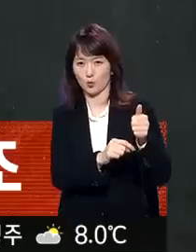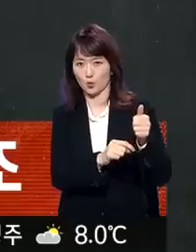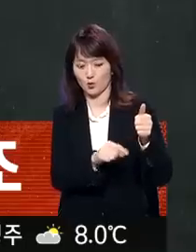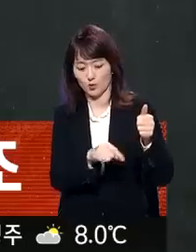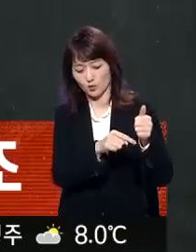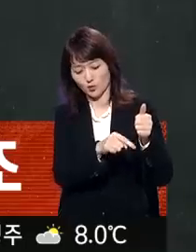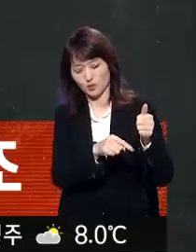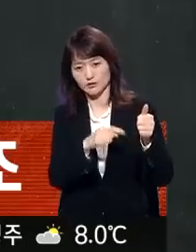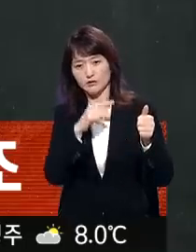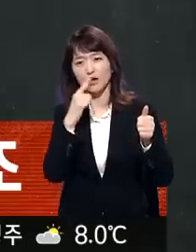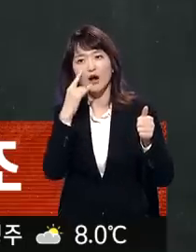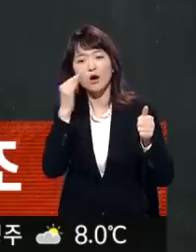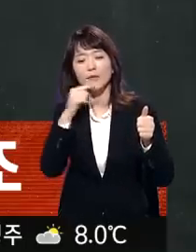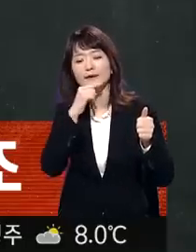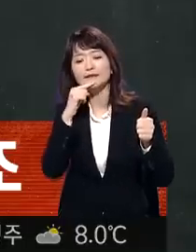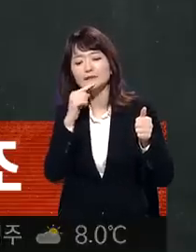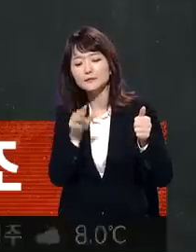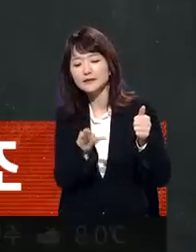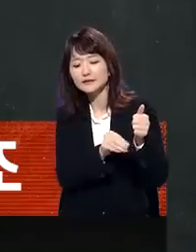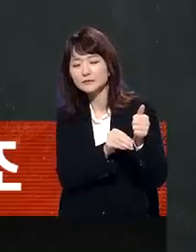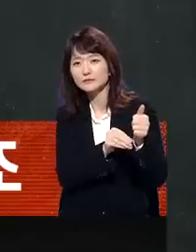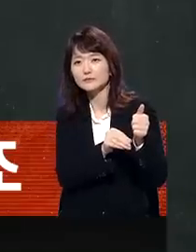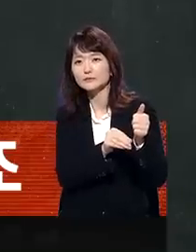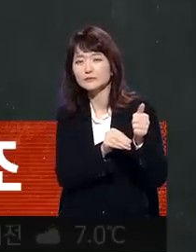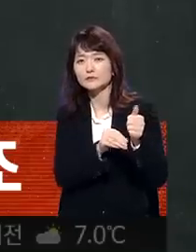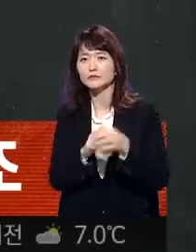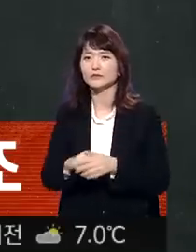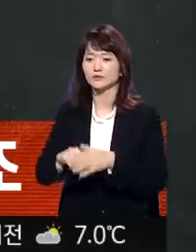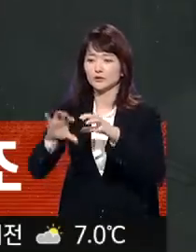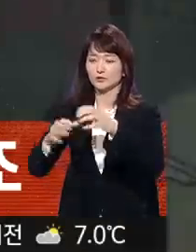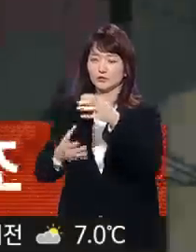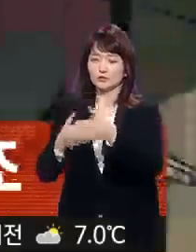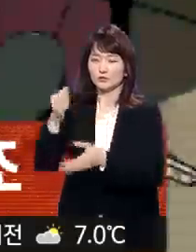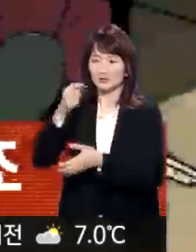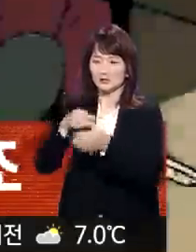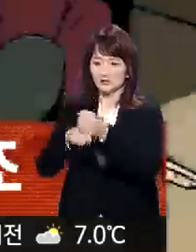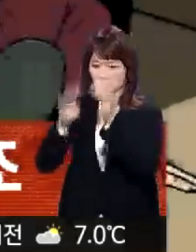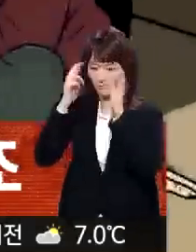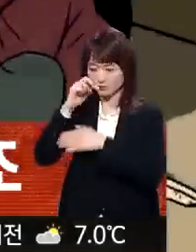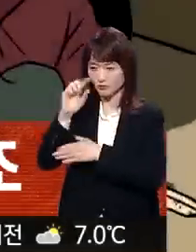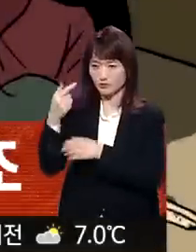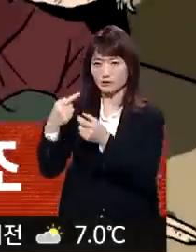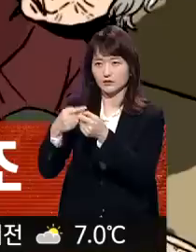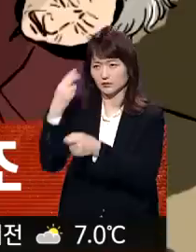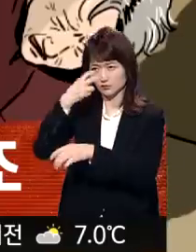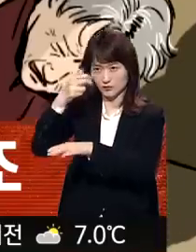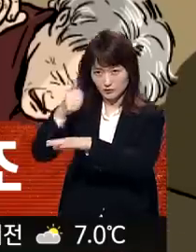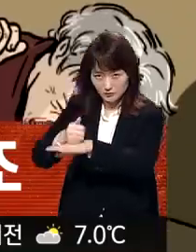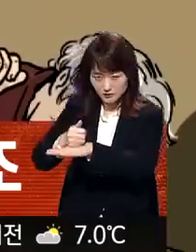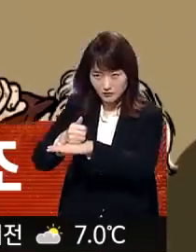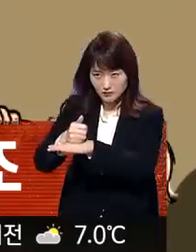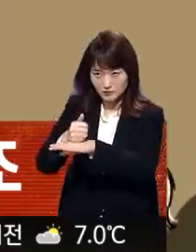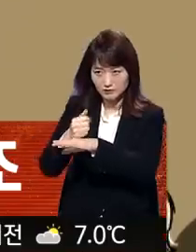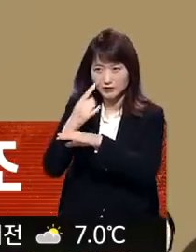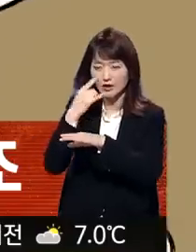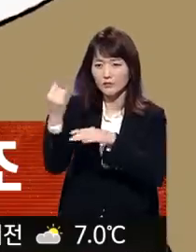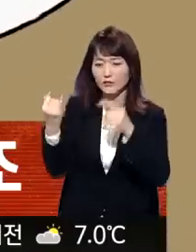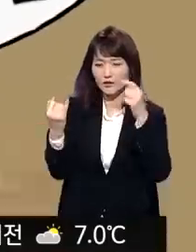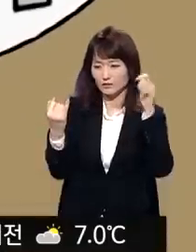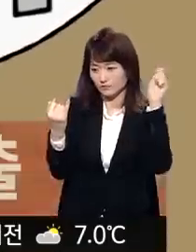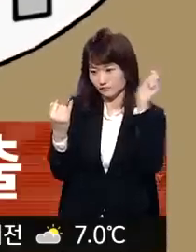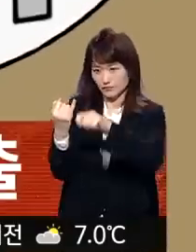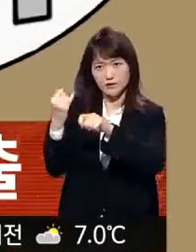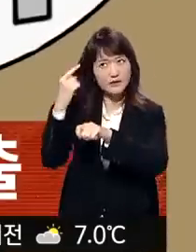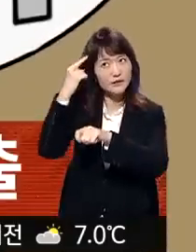끝자락에서도 어머니의 혈흔이 발견이 됩니다. 국과수 1차 부검 결과에서는요, 둔기 등에 의해서 이 뇌 손상이 온 것으로 보인다, 이런 판단이